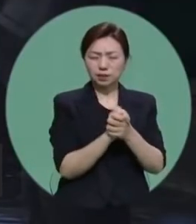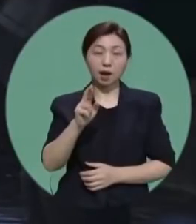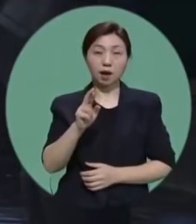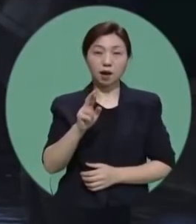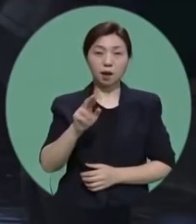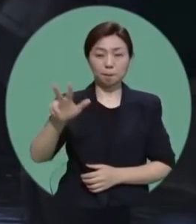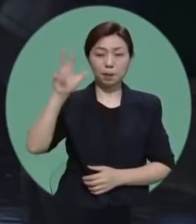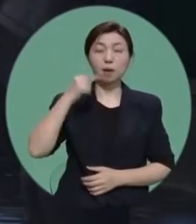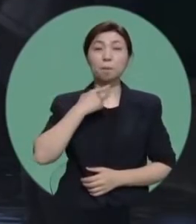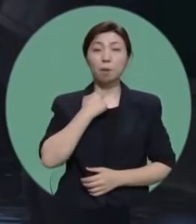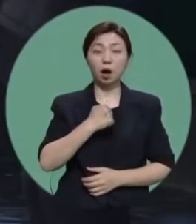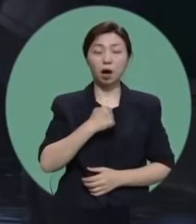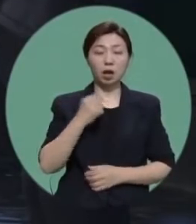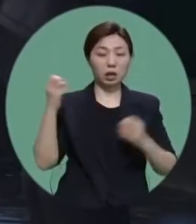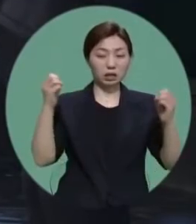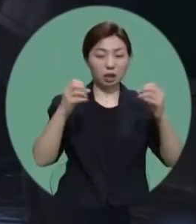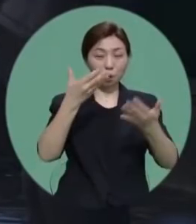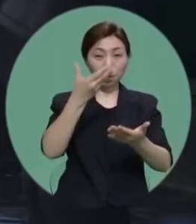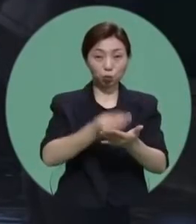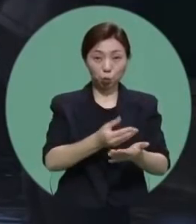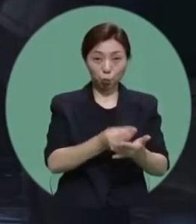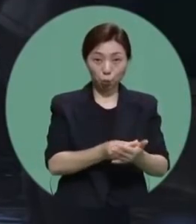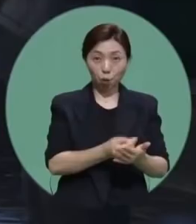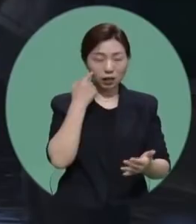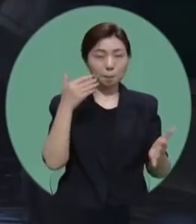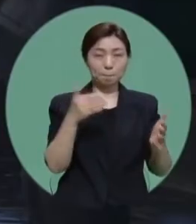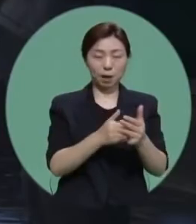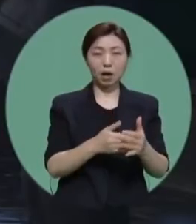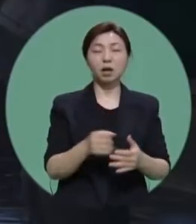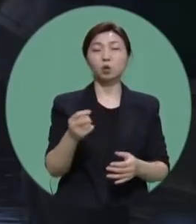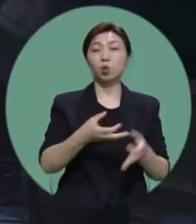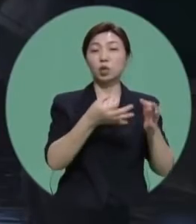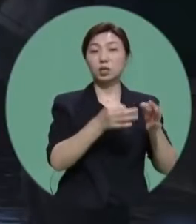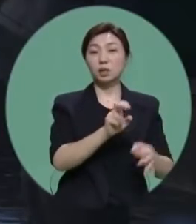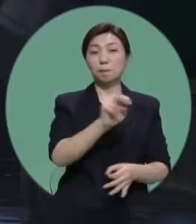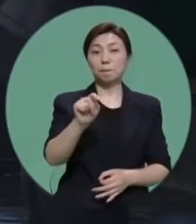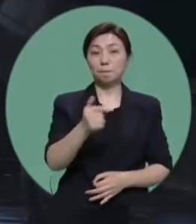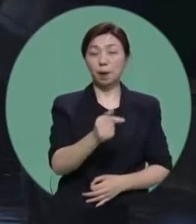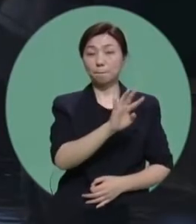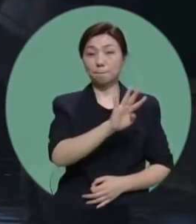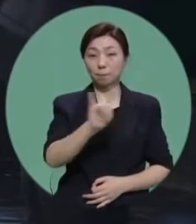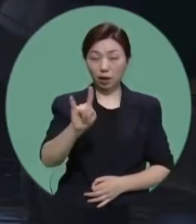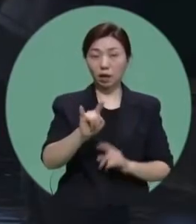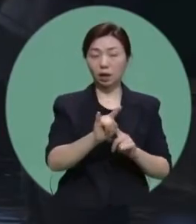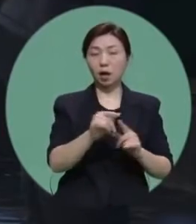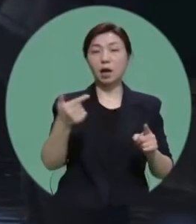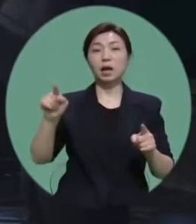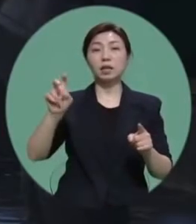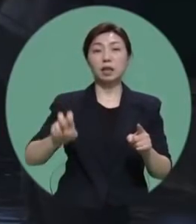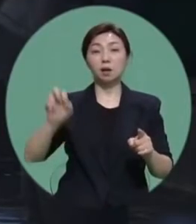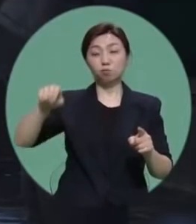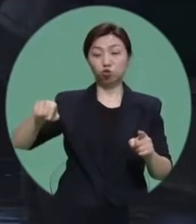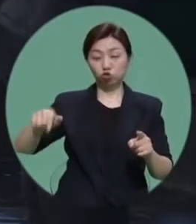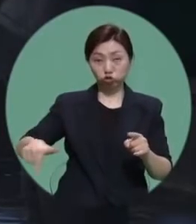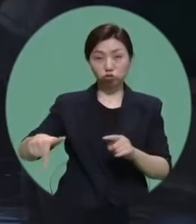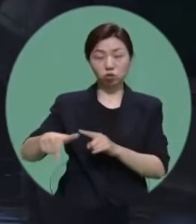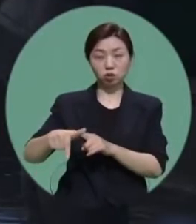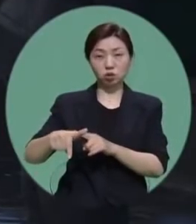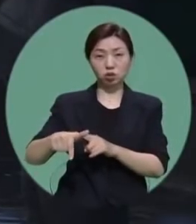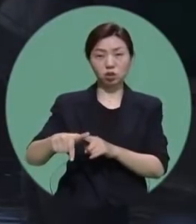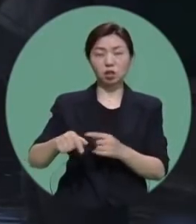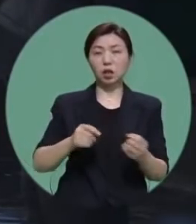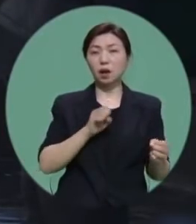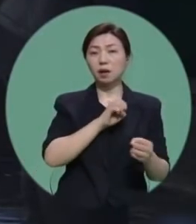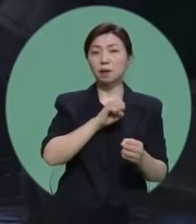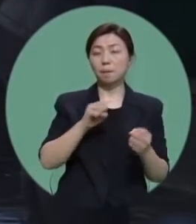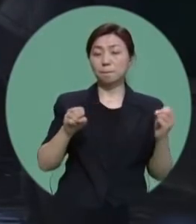됐고요. 김만배가 남욱 변호사에게 대장동 개발이 이재명 게이트라고 하면서